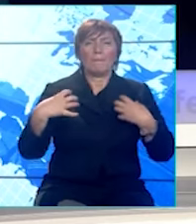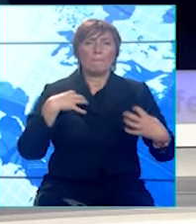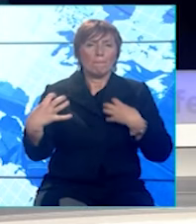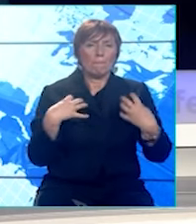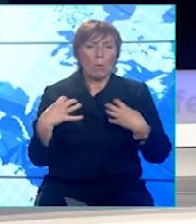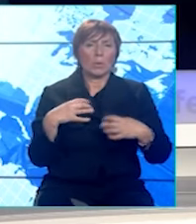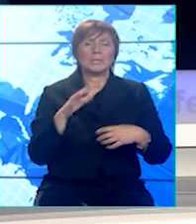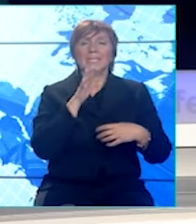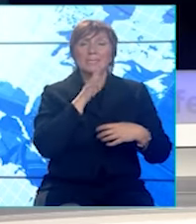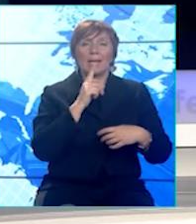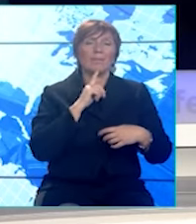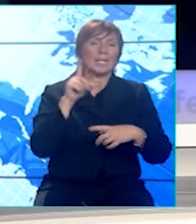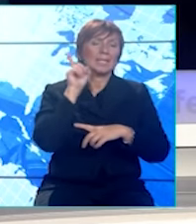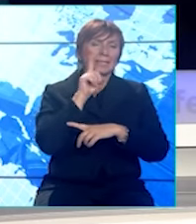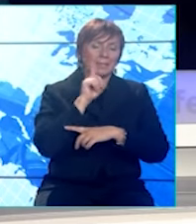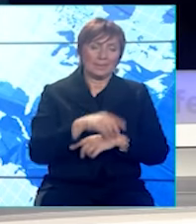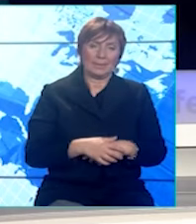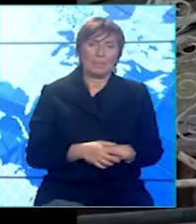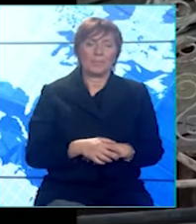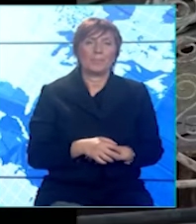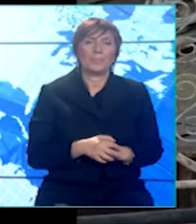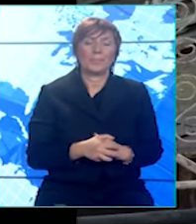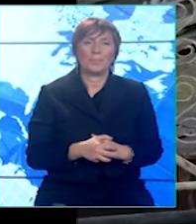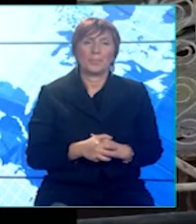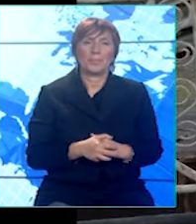ponudu sarajevske i zeničke scene.